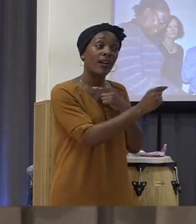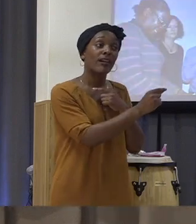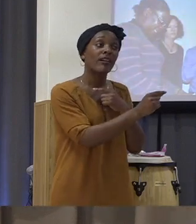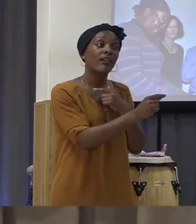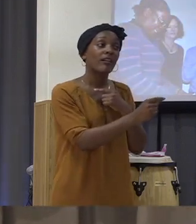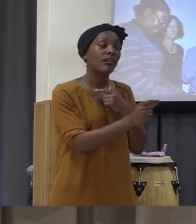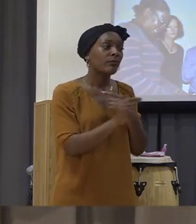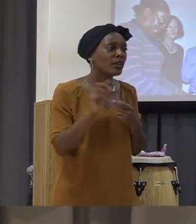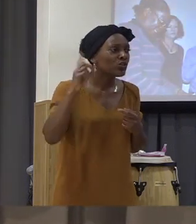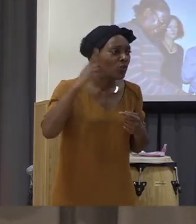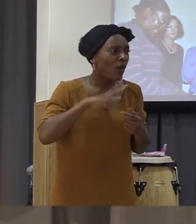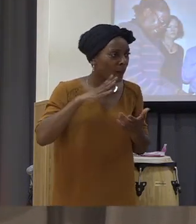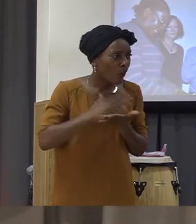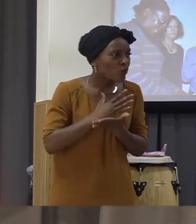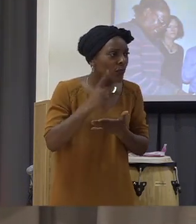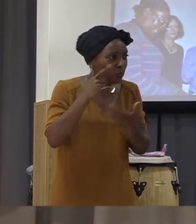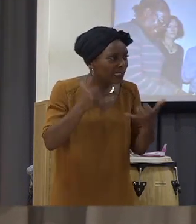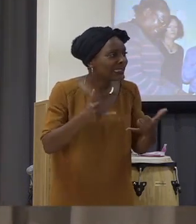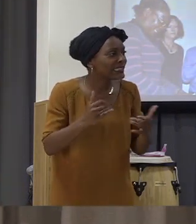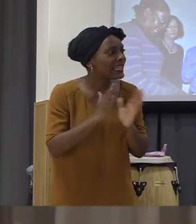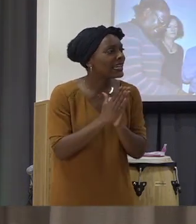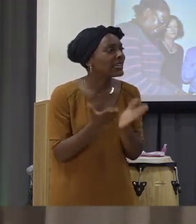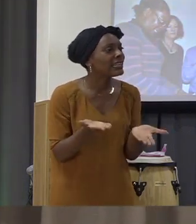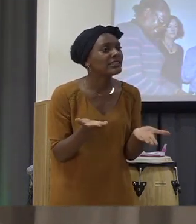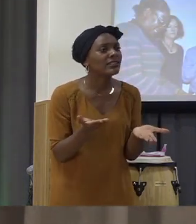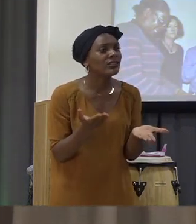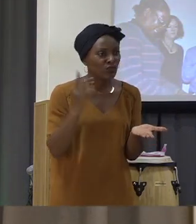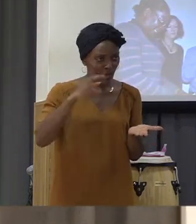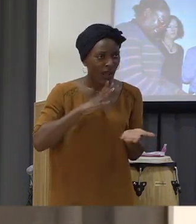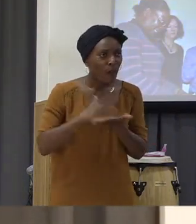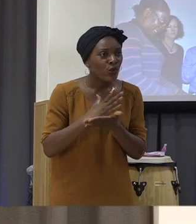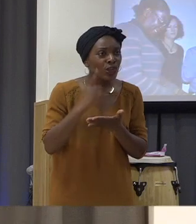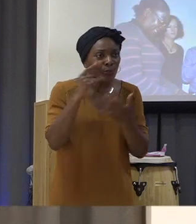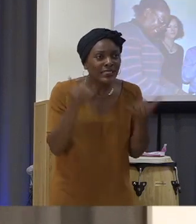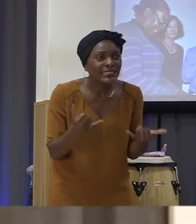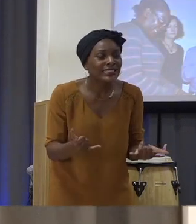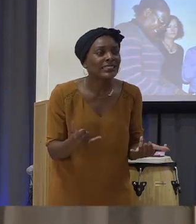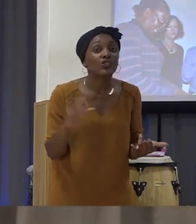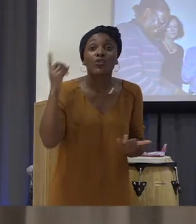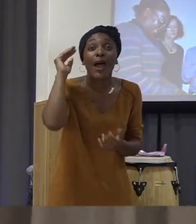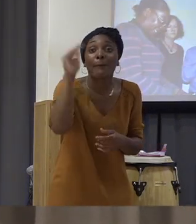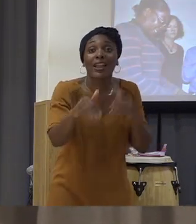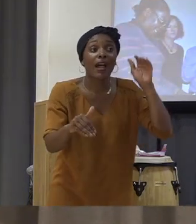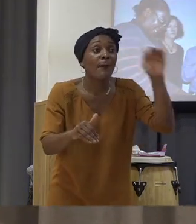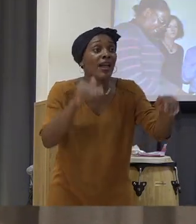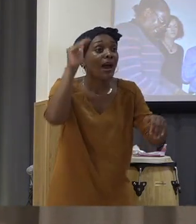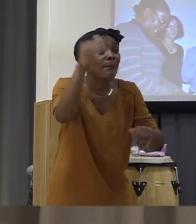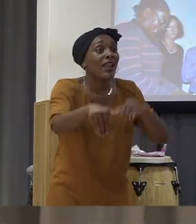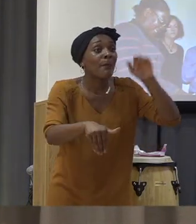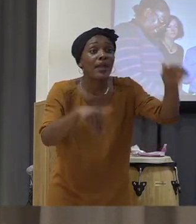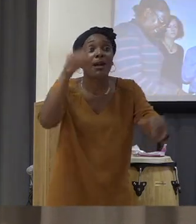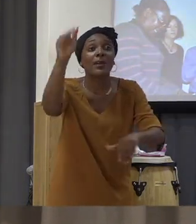mais Dieu a des projets pour cette Église. Dieu a des projets. Dieu appelle. Dieu